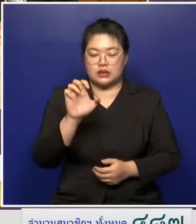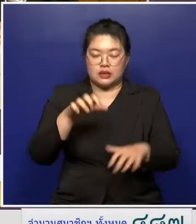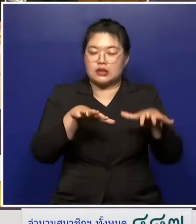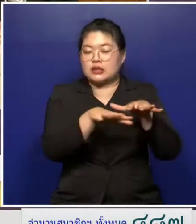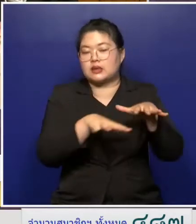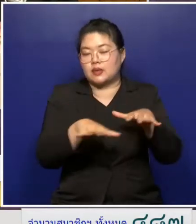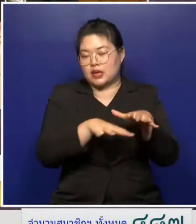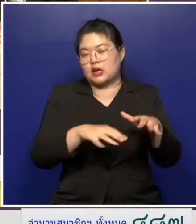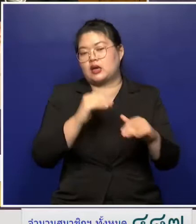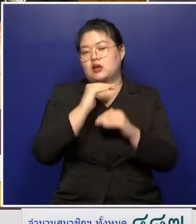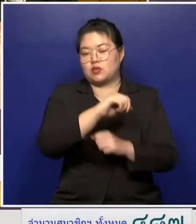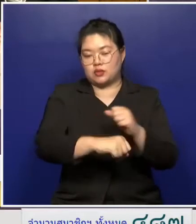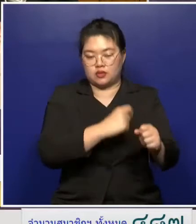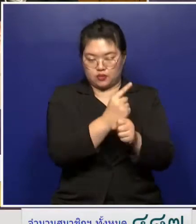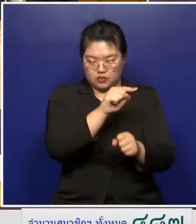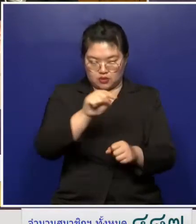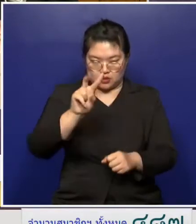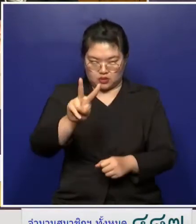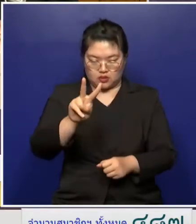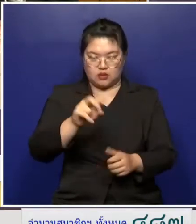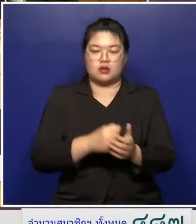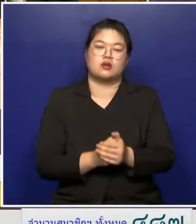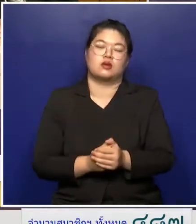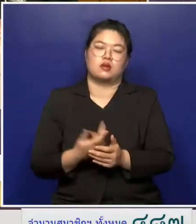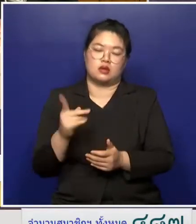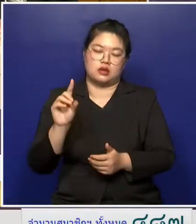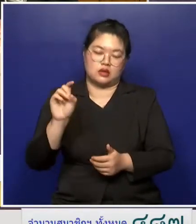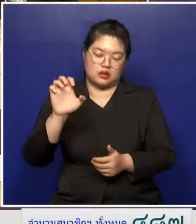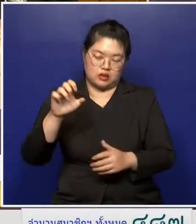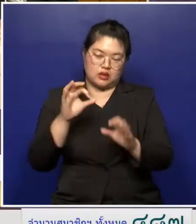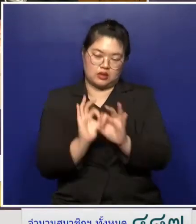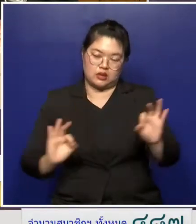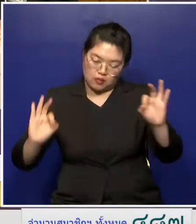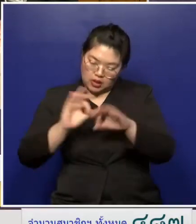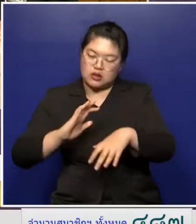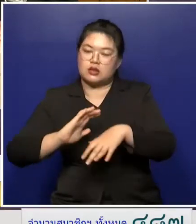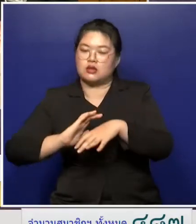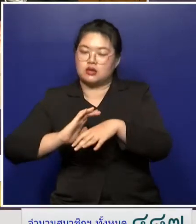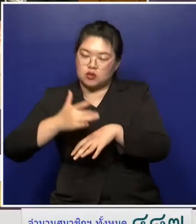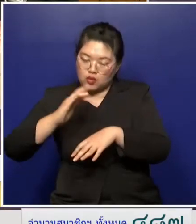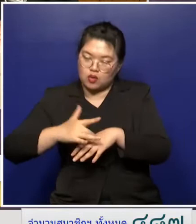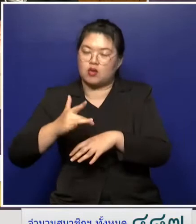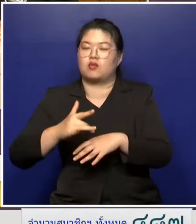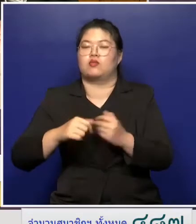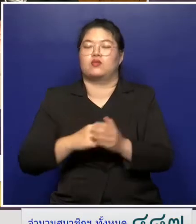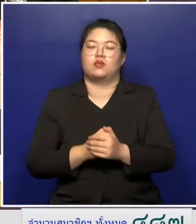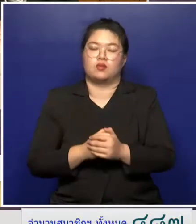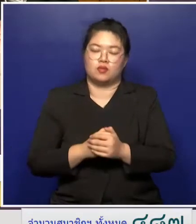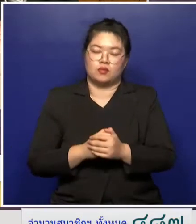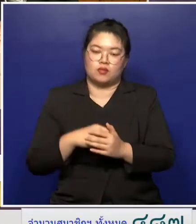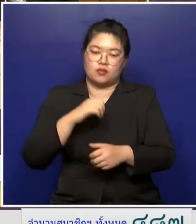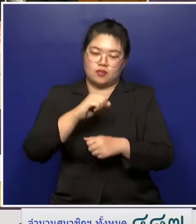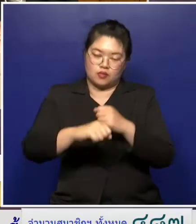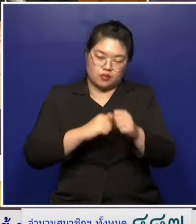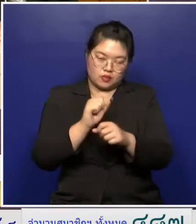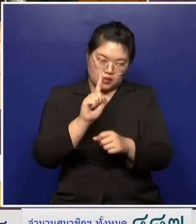ภายใน 1 ปีคร่ถึ 2 ปีคดีสำคัญ คดสิ่งแวดรอมจะตองแล้เสรจภายใ 1 ปี คดีบริหายง rainforestุคคลต้องแลว